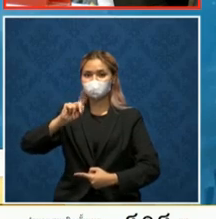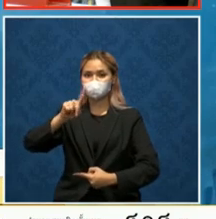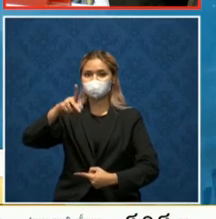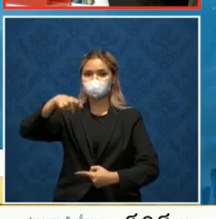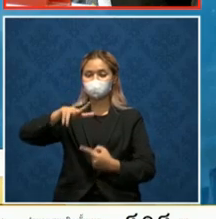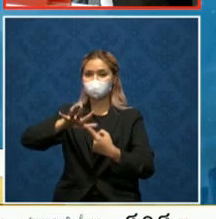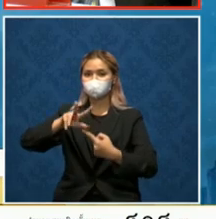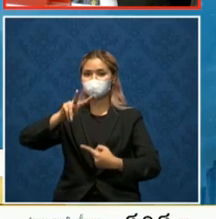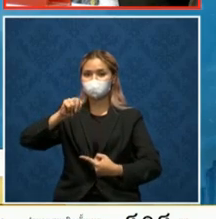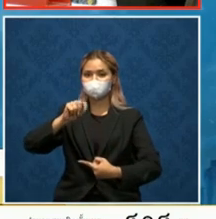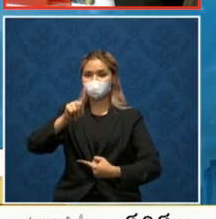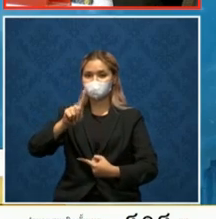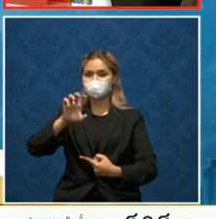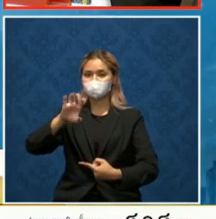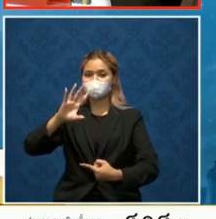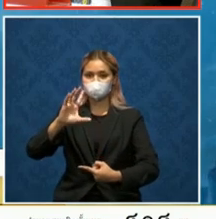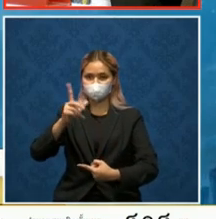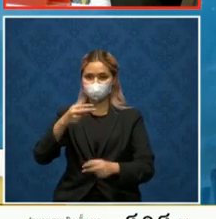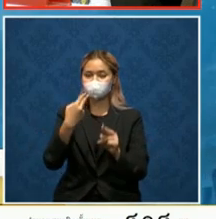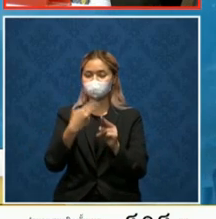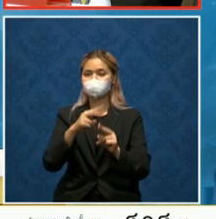นี่คือสิ่งที่ต้องทำ